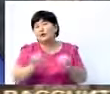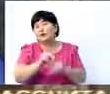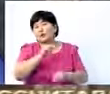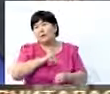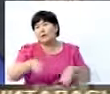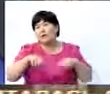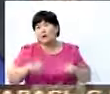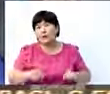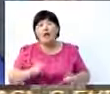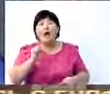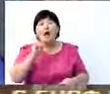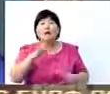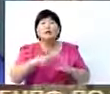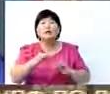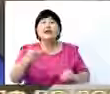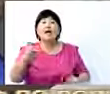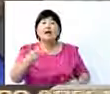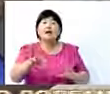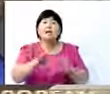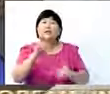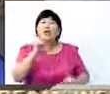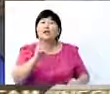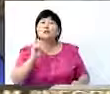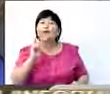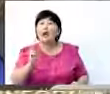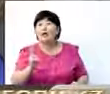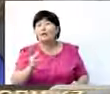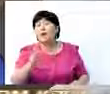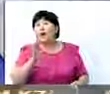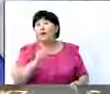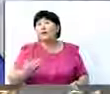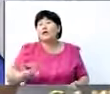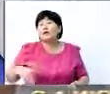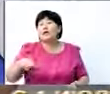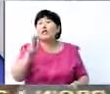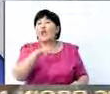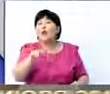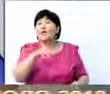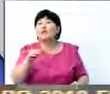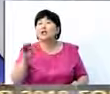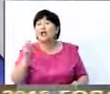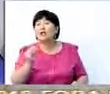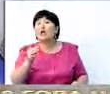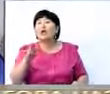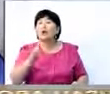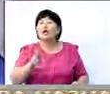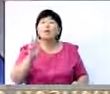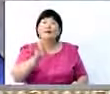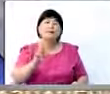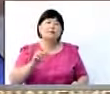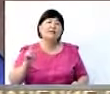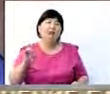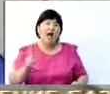полномочия. Акимом аульного округа Гигант избран Канатбек Калиев, округа Жетелярах Даулен Шакиров, Жулек Базарбек